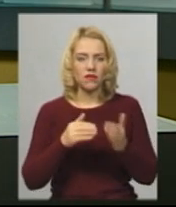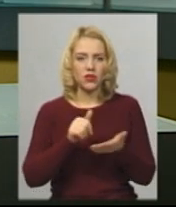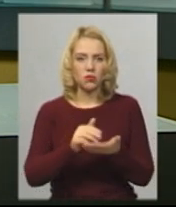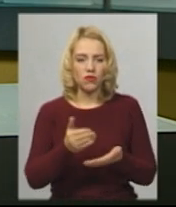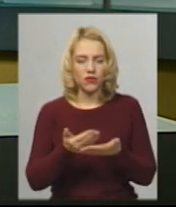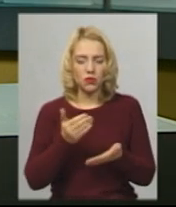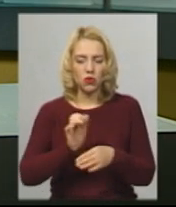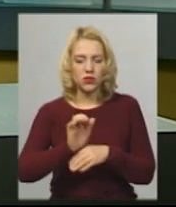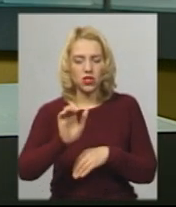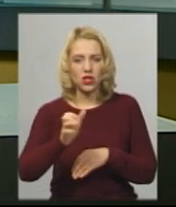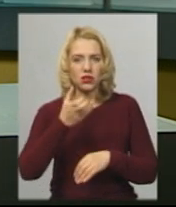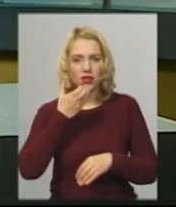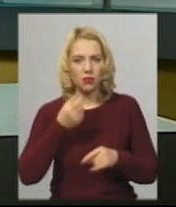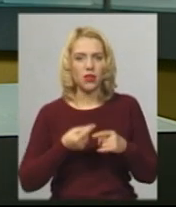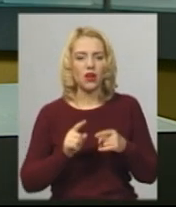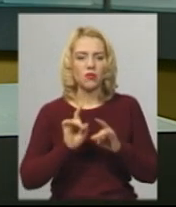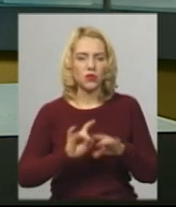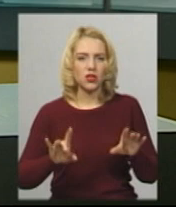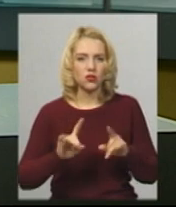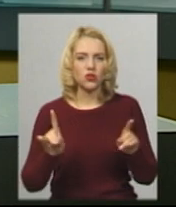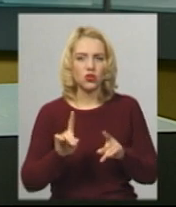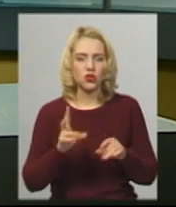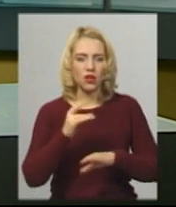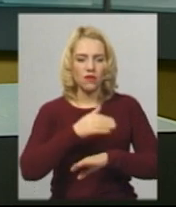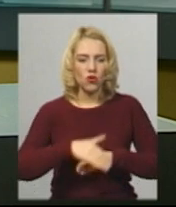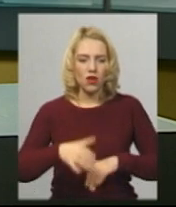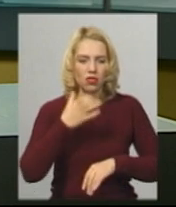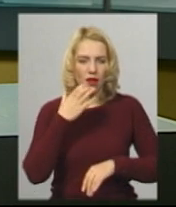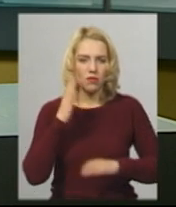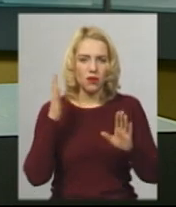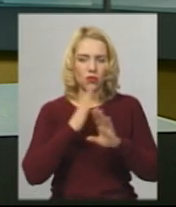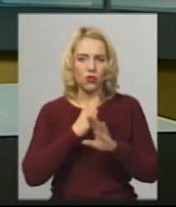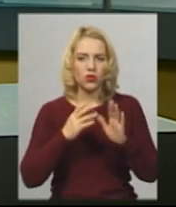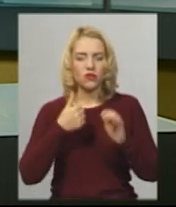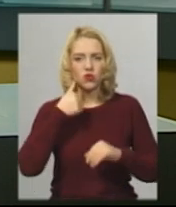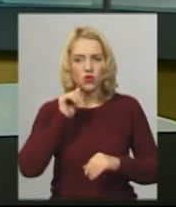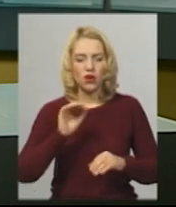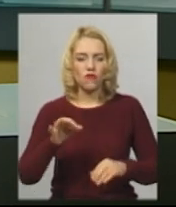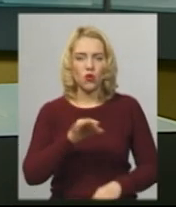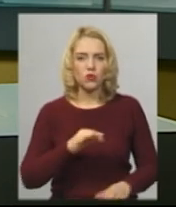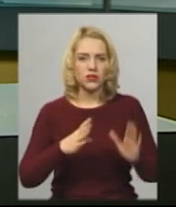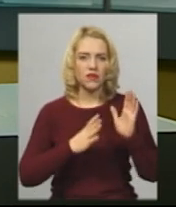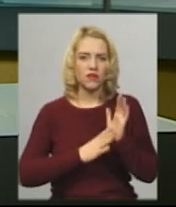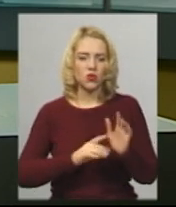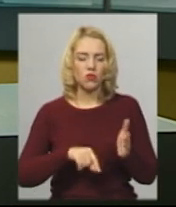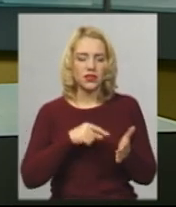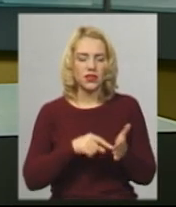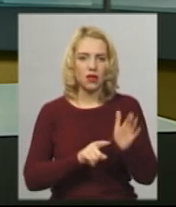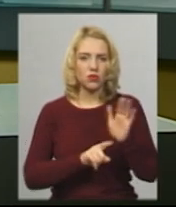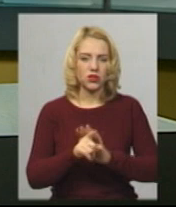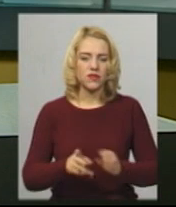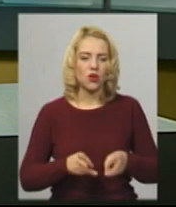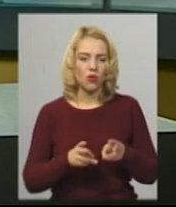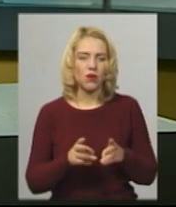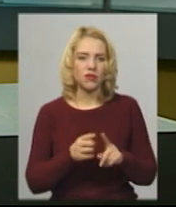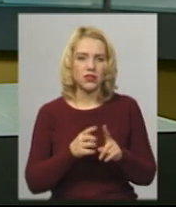тепла. Пояснили тим, що на дворі тепла погода. Нагадаю, вчора в області в 9 містах розпочався опалювальний сезон.